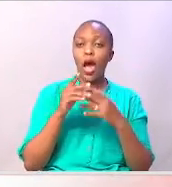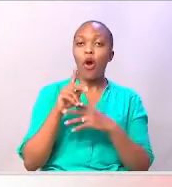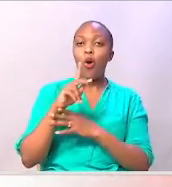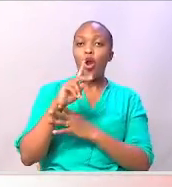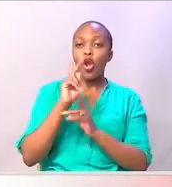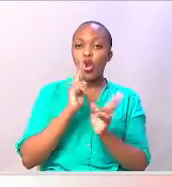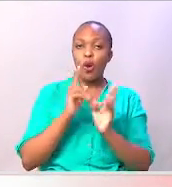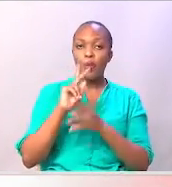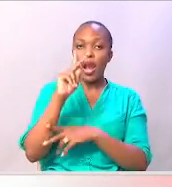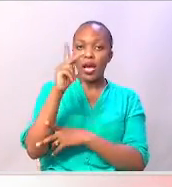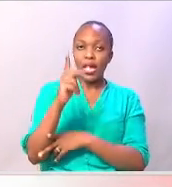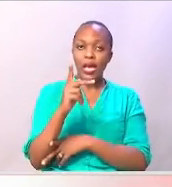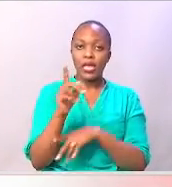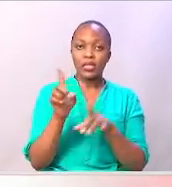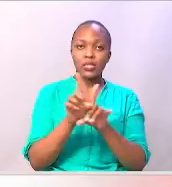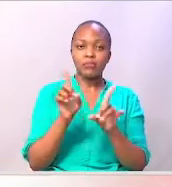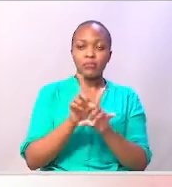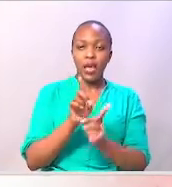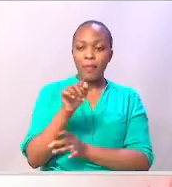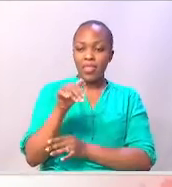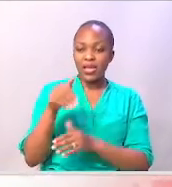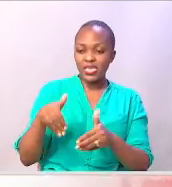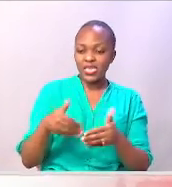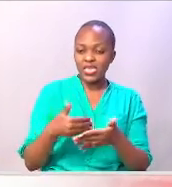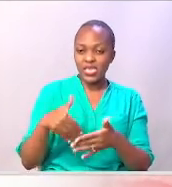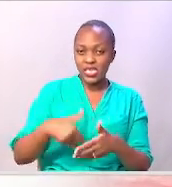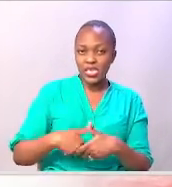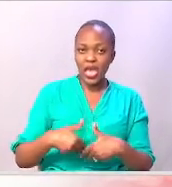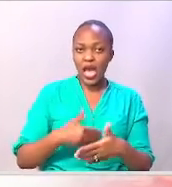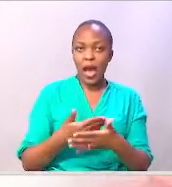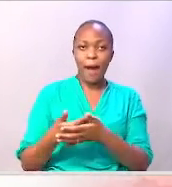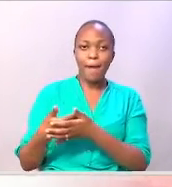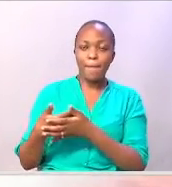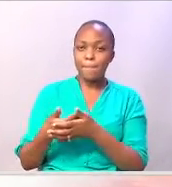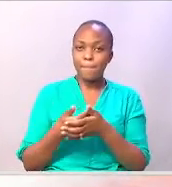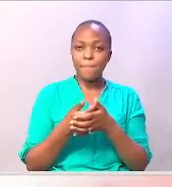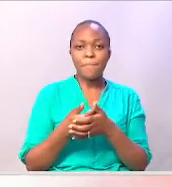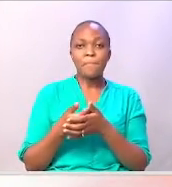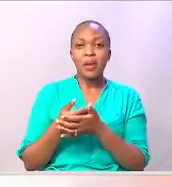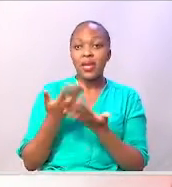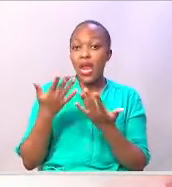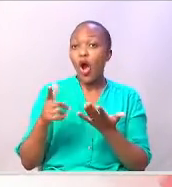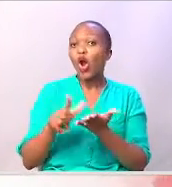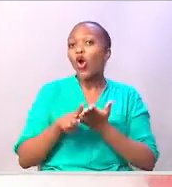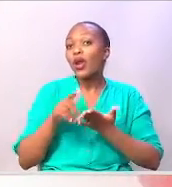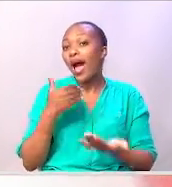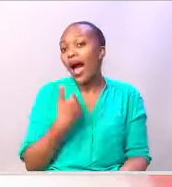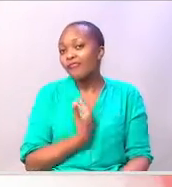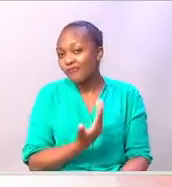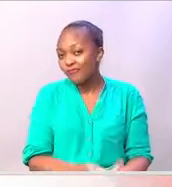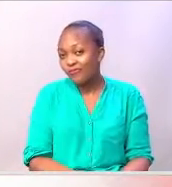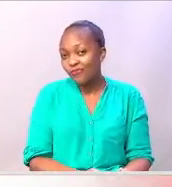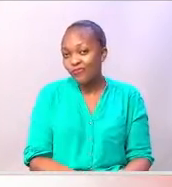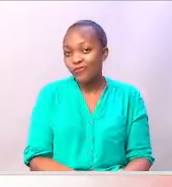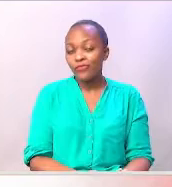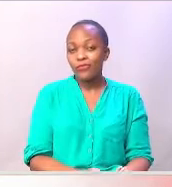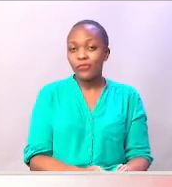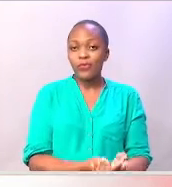Kenya, hata ule mtoto mdogo anadaiwa over 134,000, na hajaweza